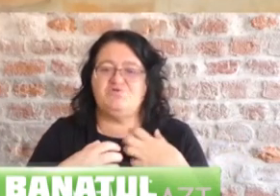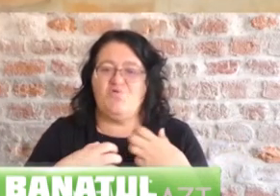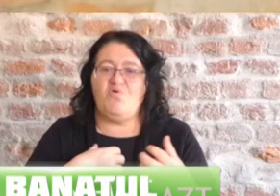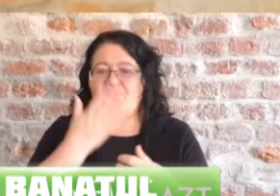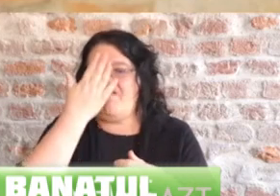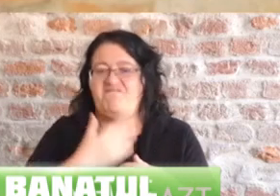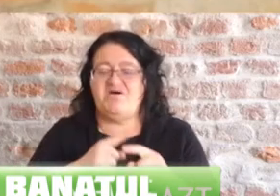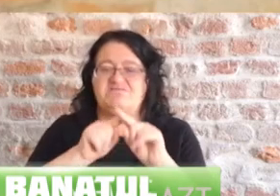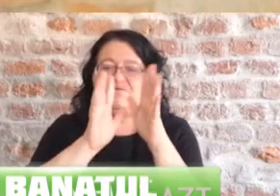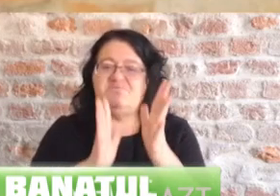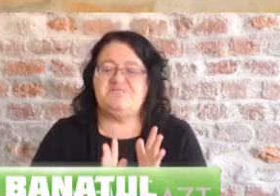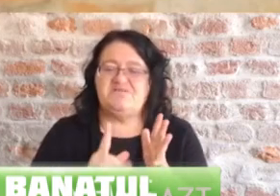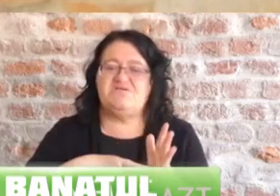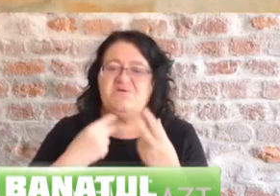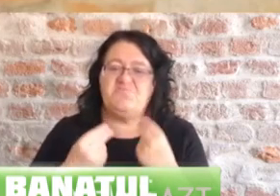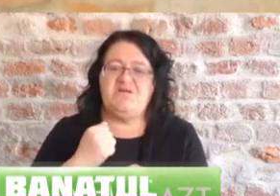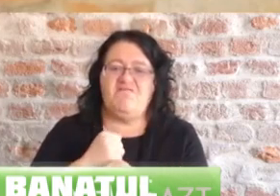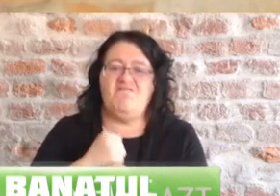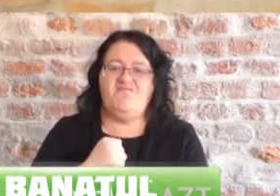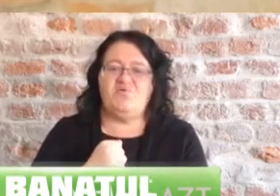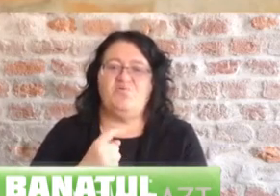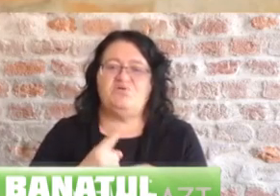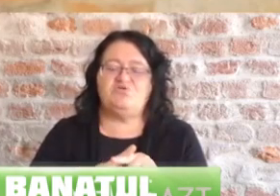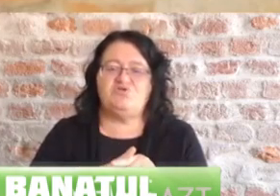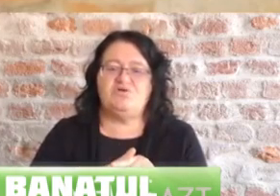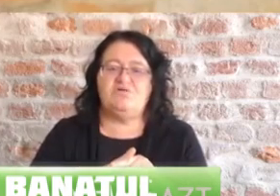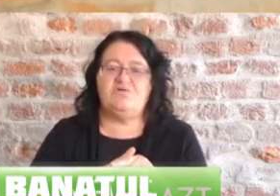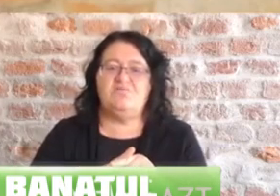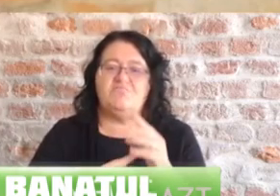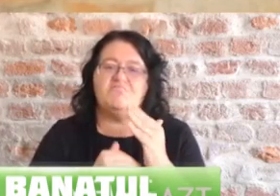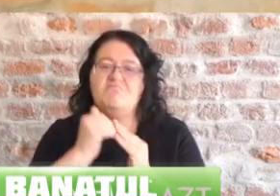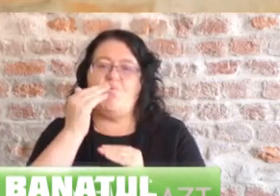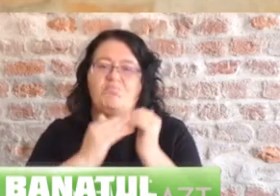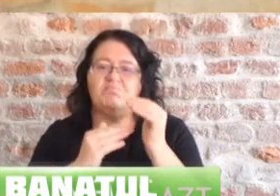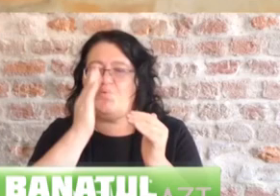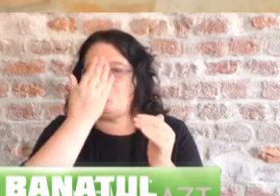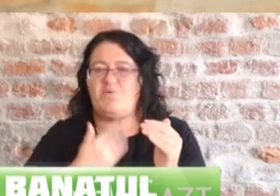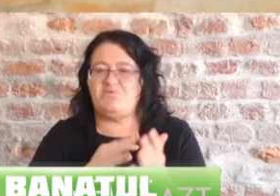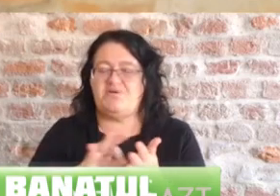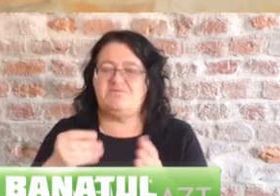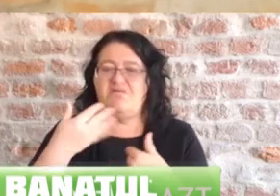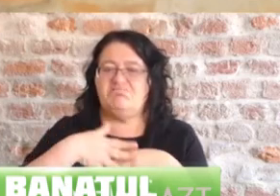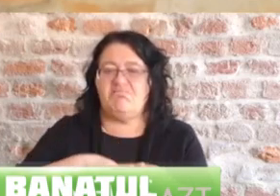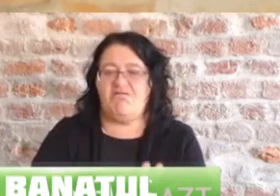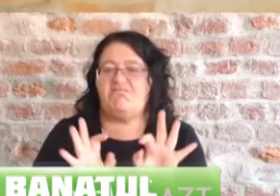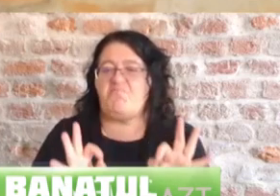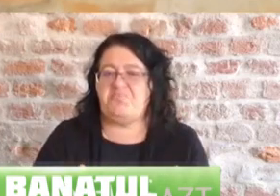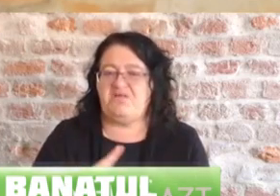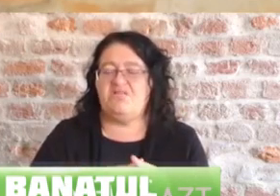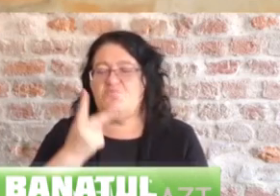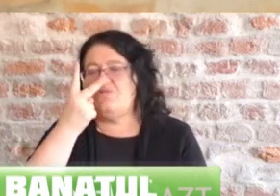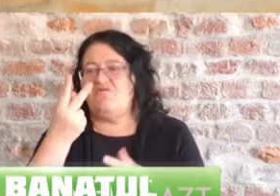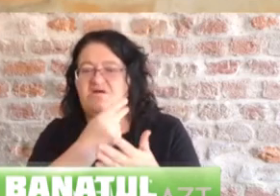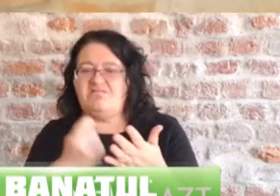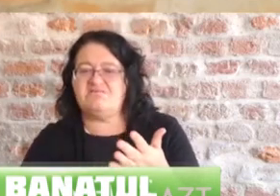zona din fața Catedralei, este bine executată și, în mod abil, monumentul existent este bine integrat. Din punct de vedere